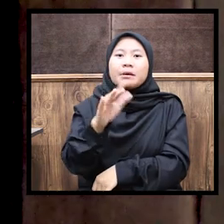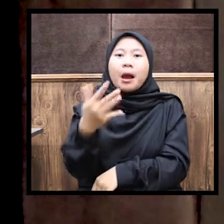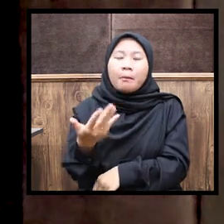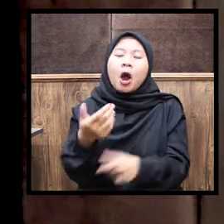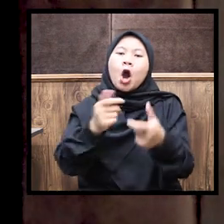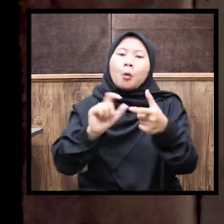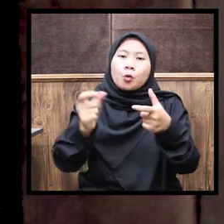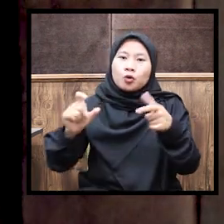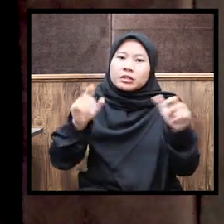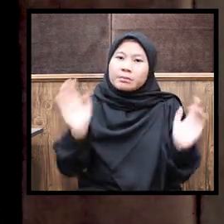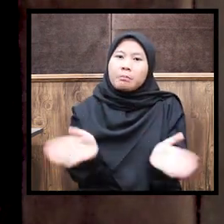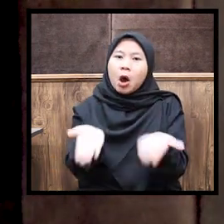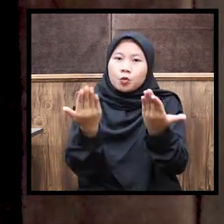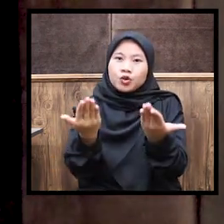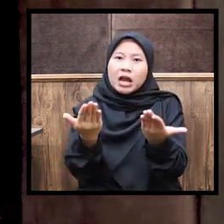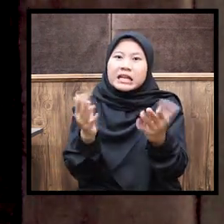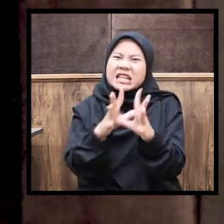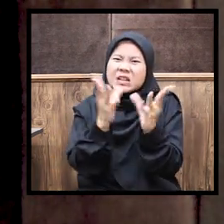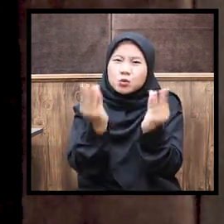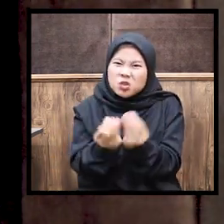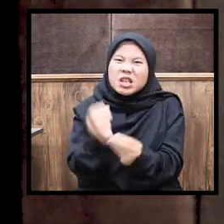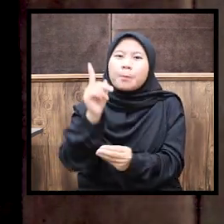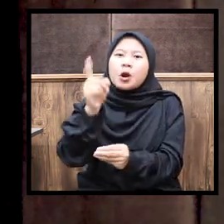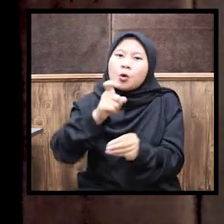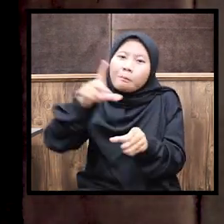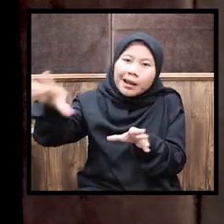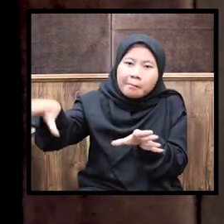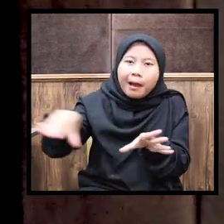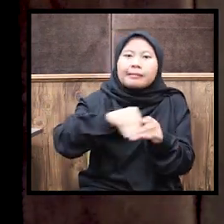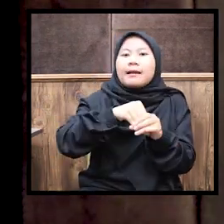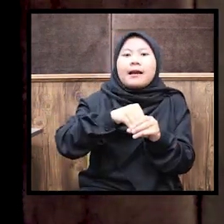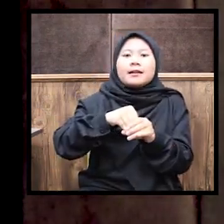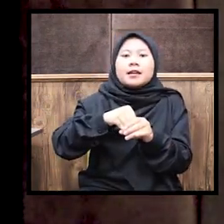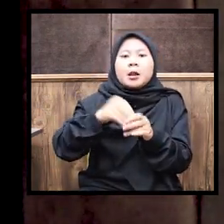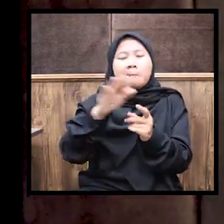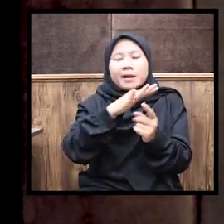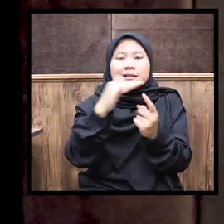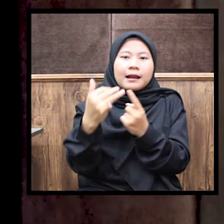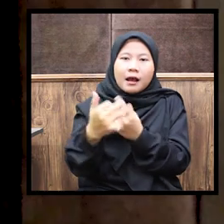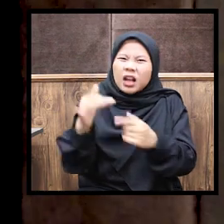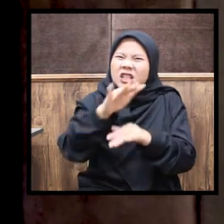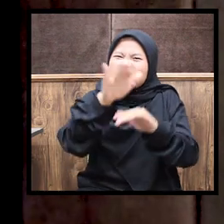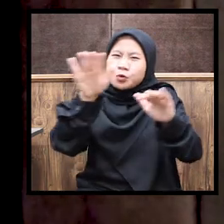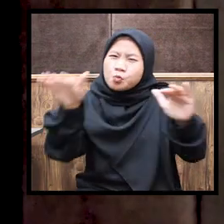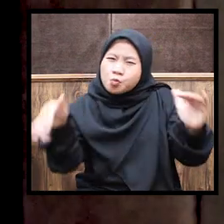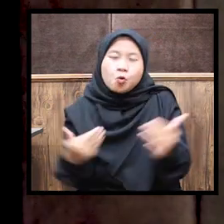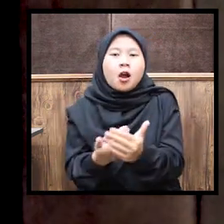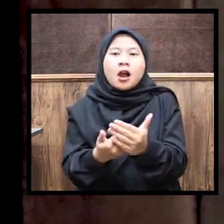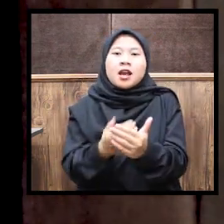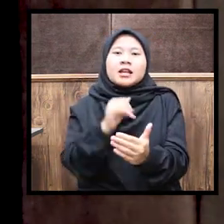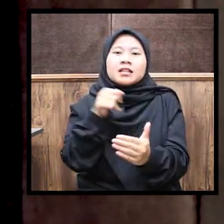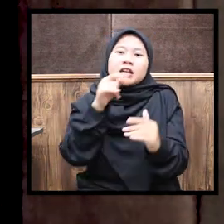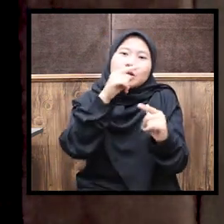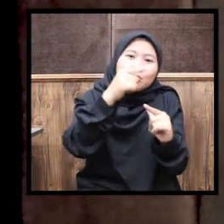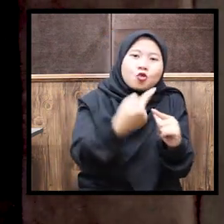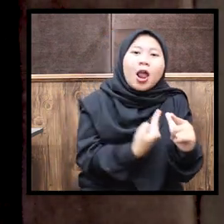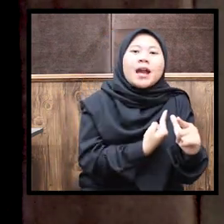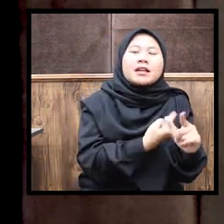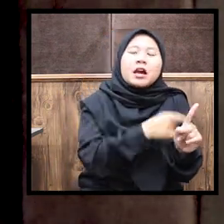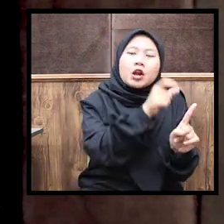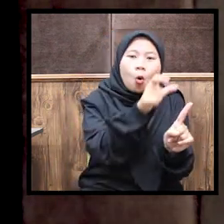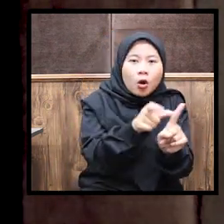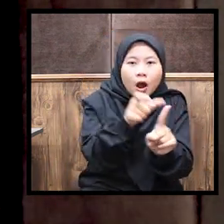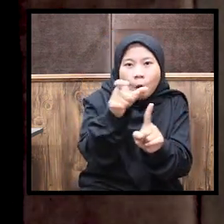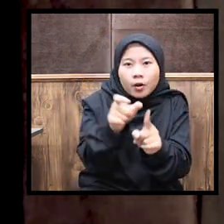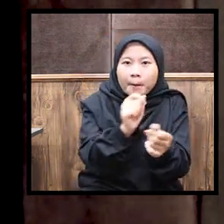membutuhkan semua lapisan semua lapisan masyarakat masyarakat jadi dari pihak perusahaan sampai karyawan buruhnya sampai